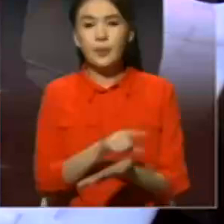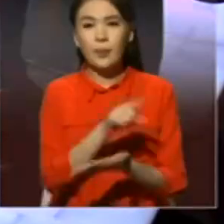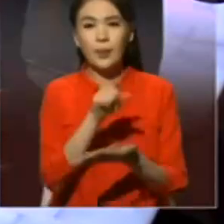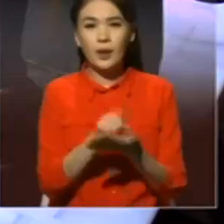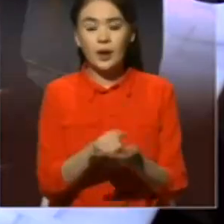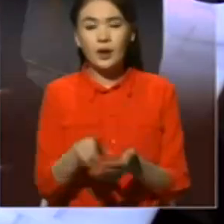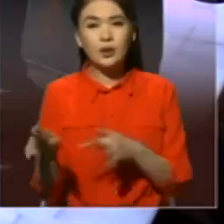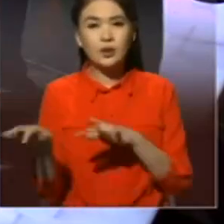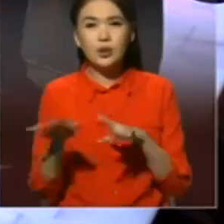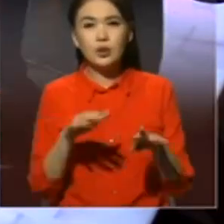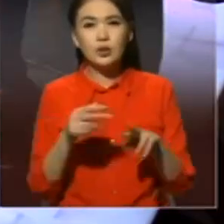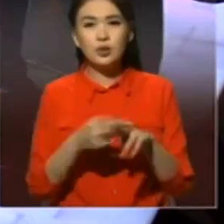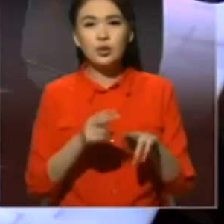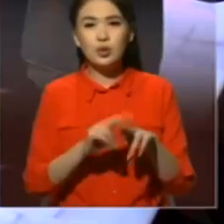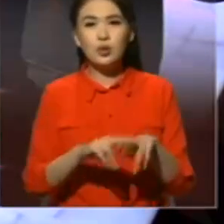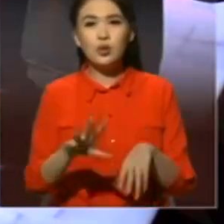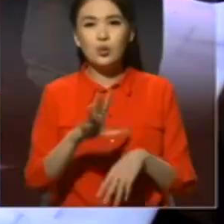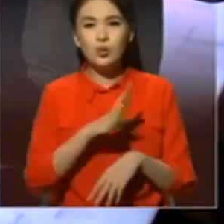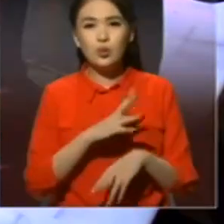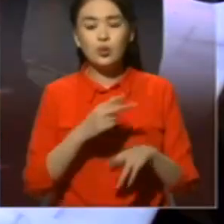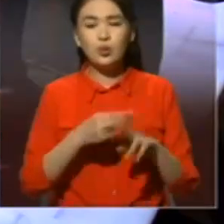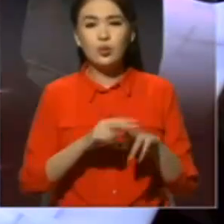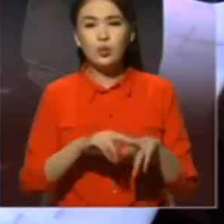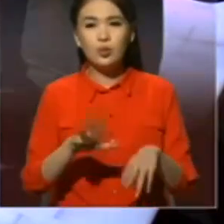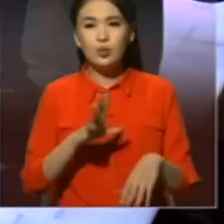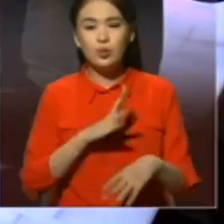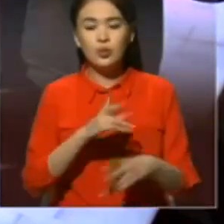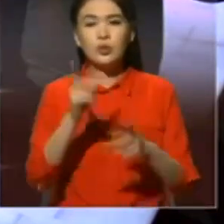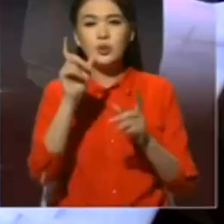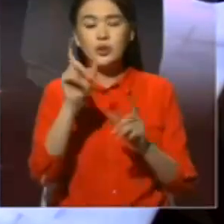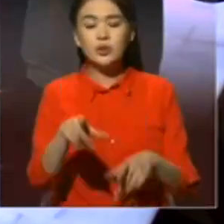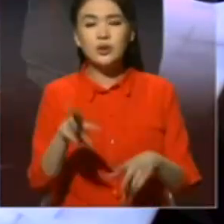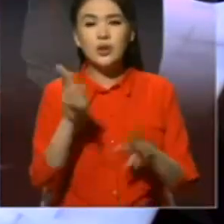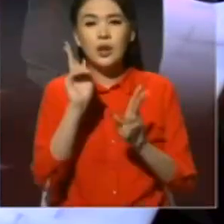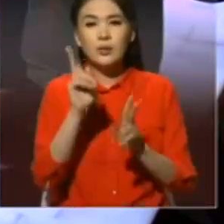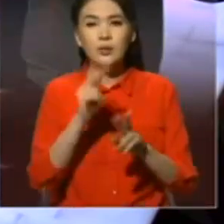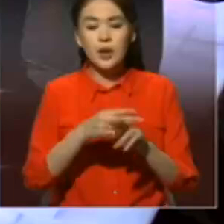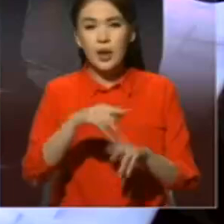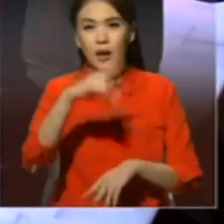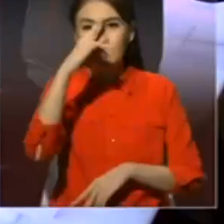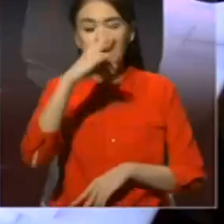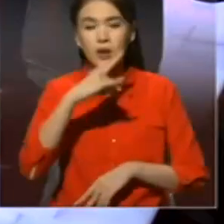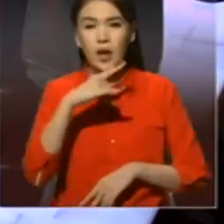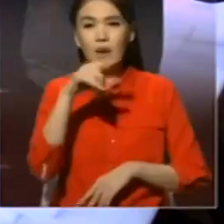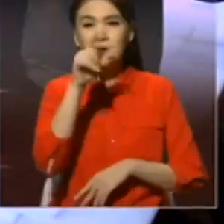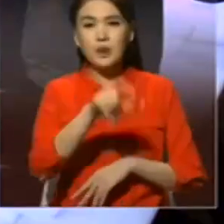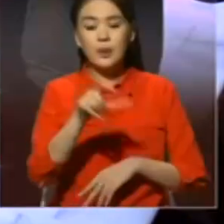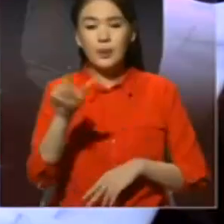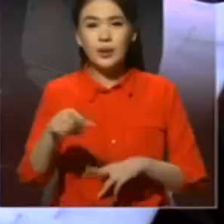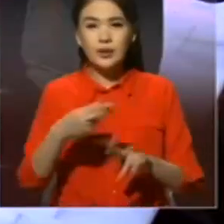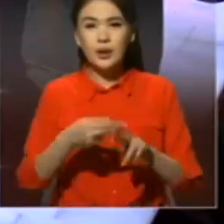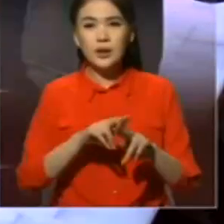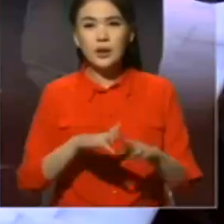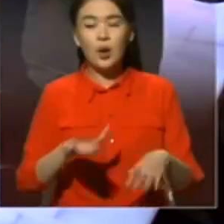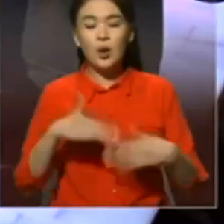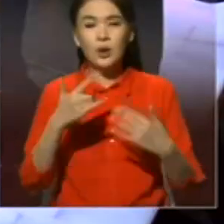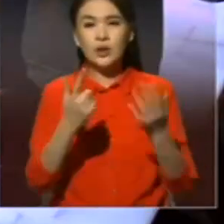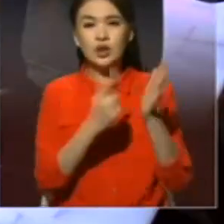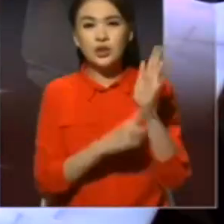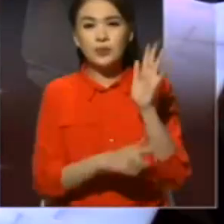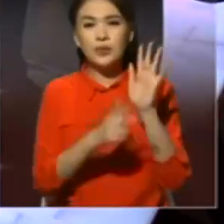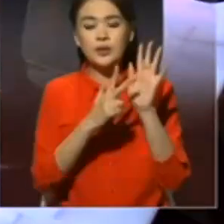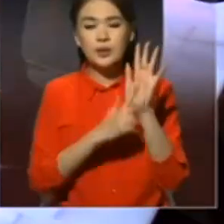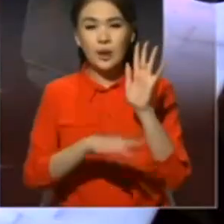Зерттеу жүргіздік, осы этнос өкілдерінен сіз кімсіз деп сұрақ қойдық. Сонда олар айтты, біз Қазақстан азаматымыз деді. Яғни олардың 70